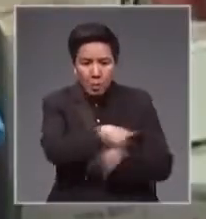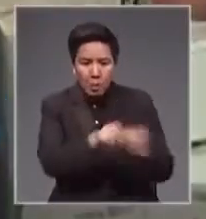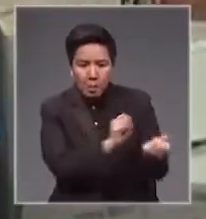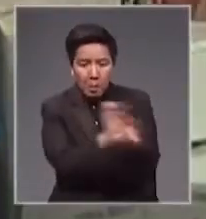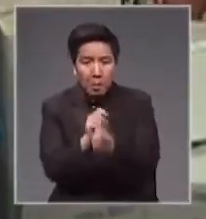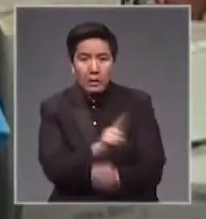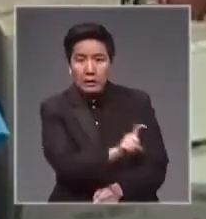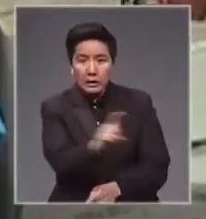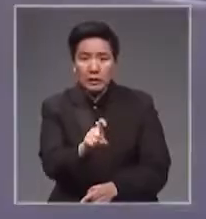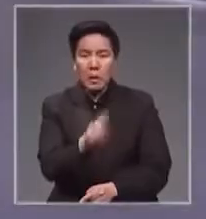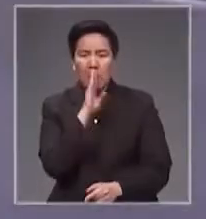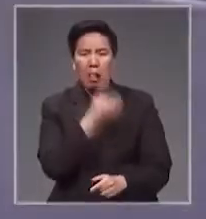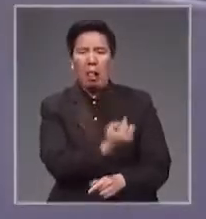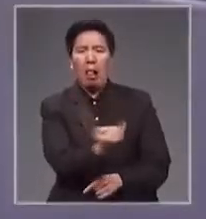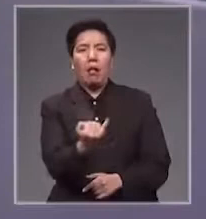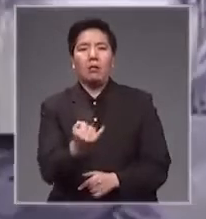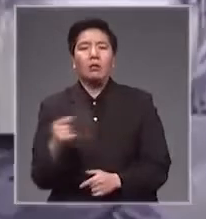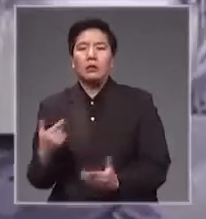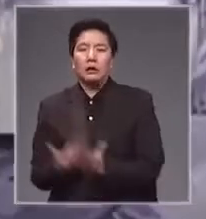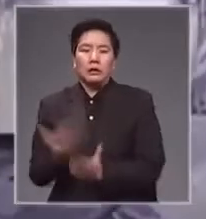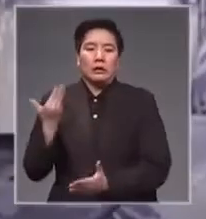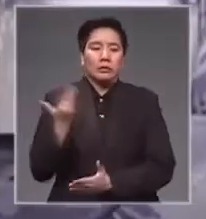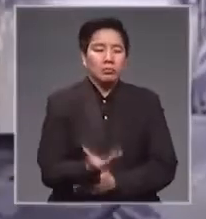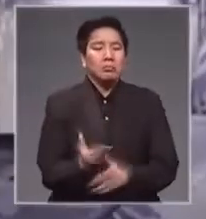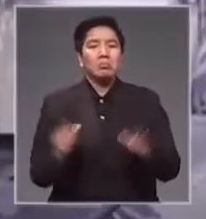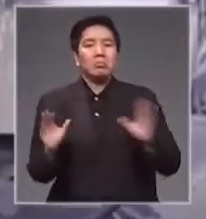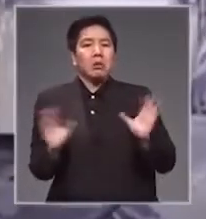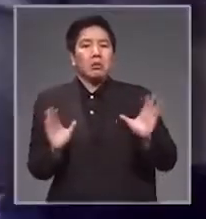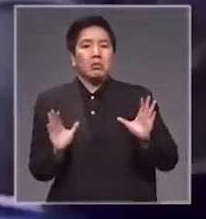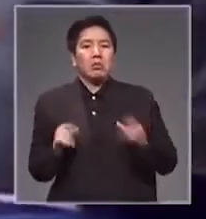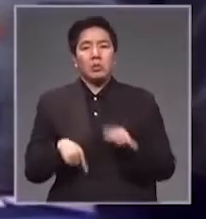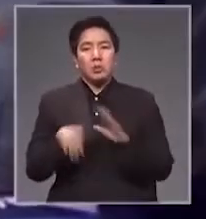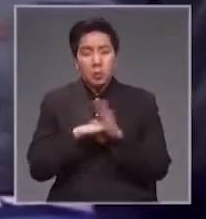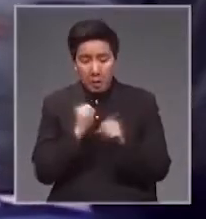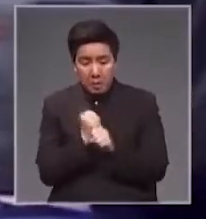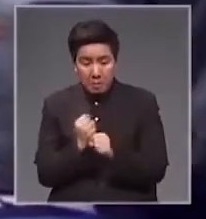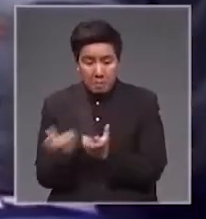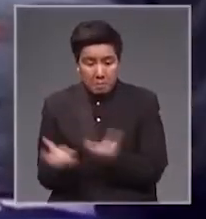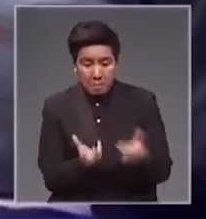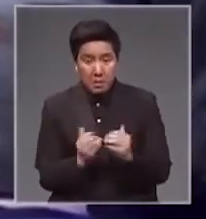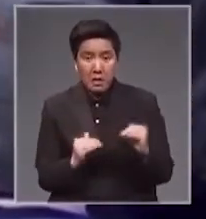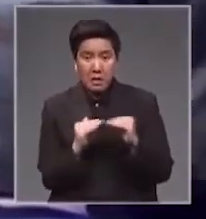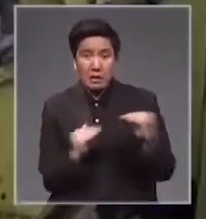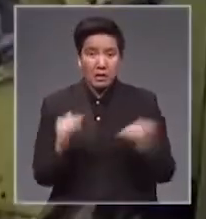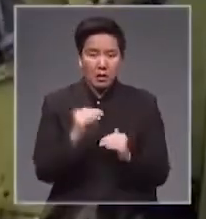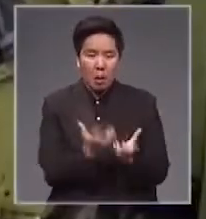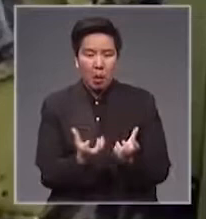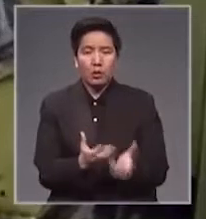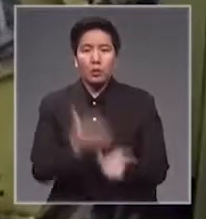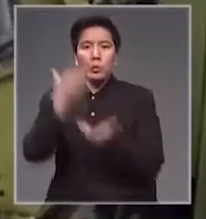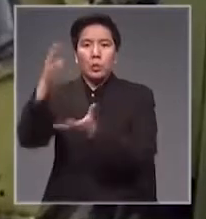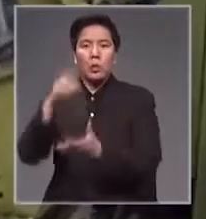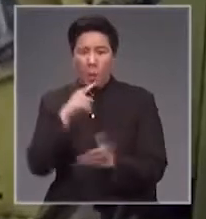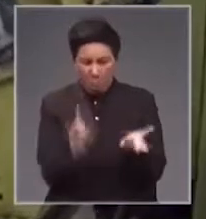ความเดือดร้อนหรือไม่หากปรากฏว่ามีการละเมิดสิทธิมนุษยชนในกระบวนการผลิตสินค้าเหล่านั้นก็อาจจะถูกปฏิเสธแม้จะมีคุณ